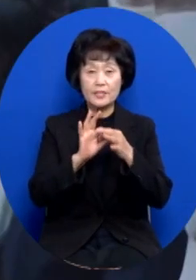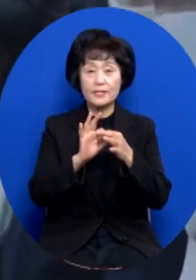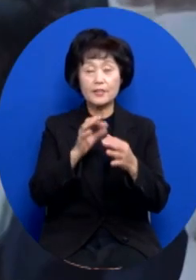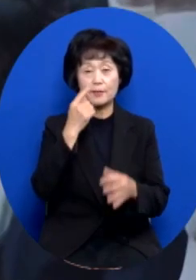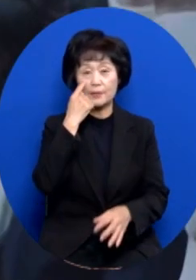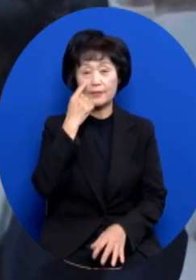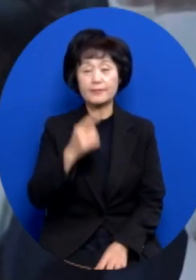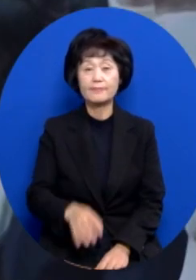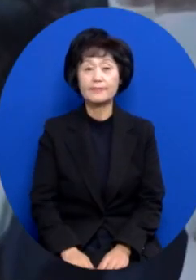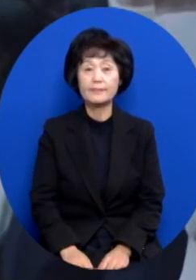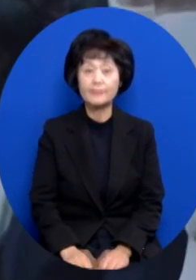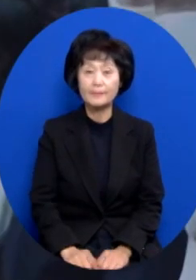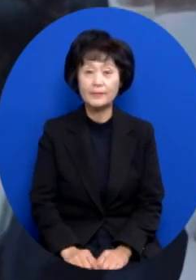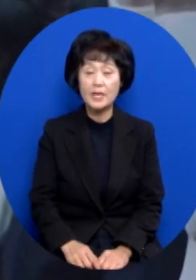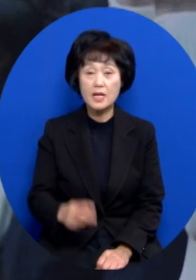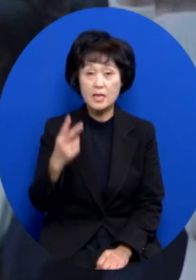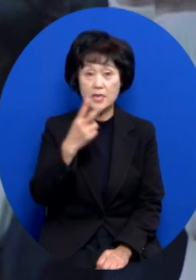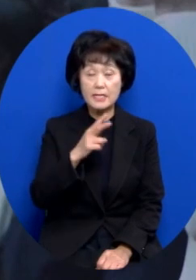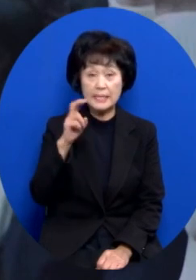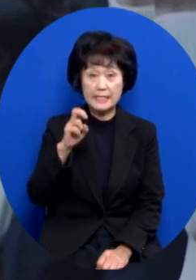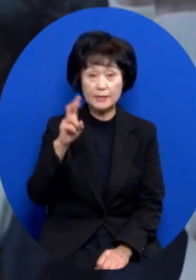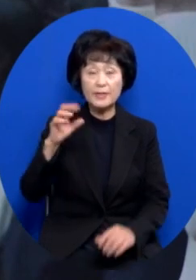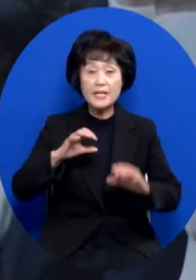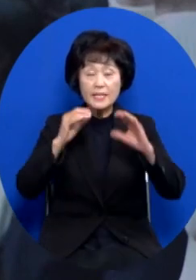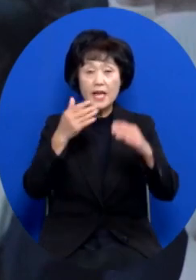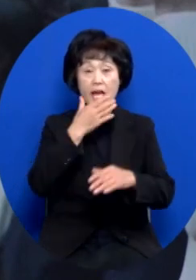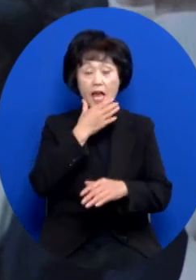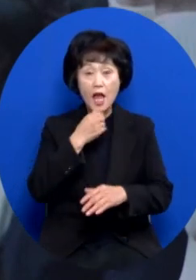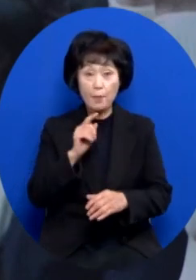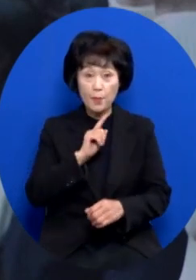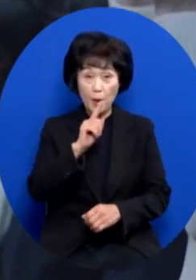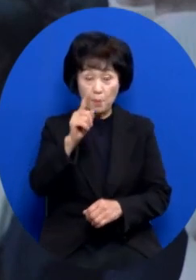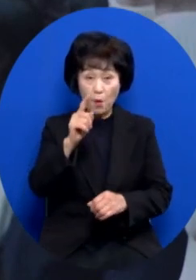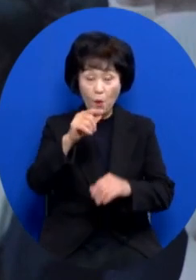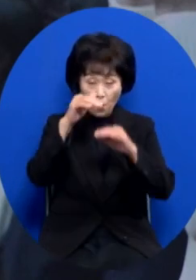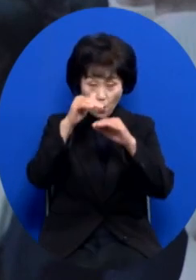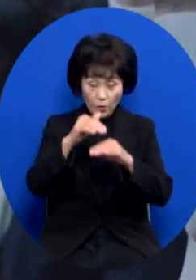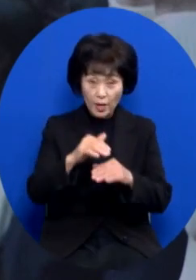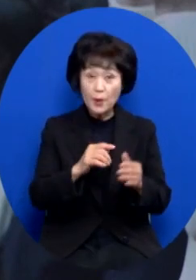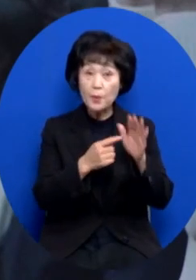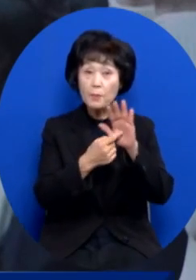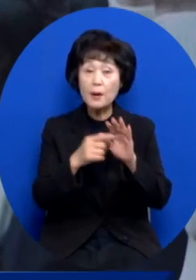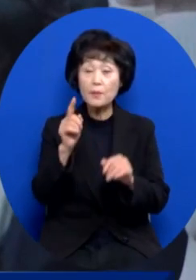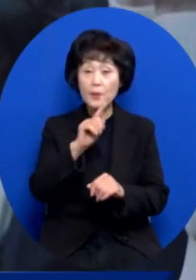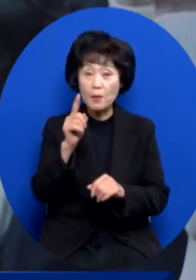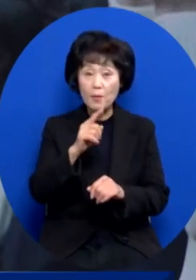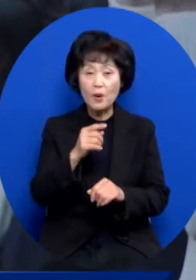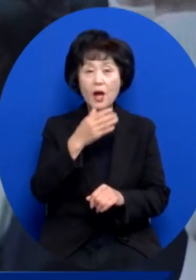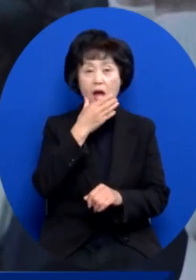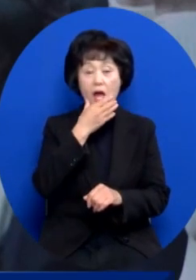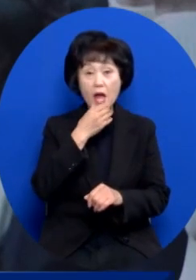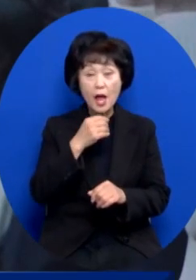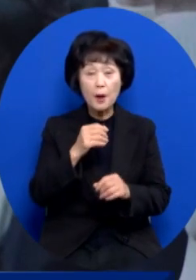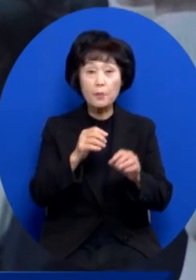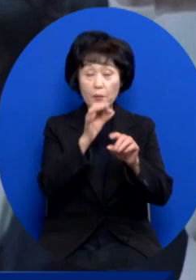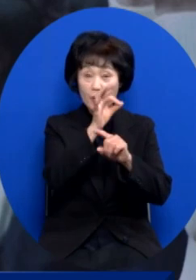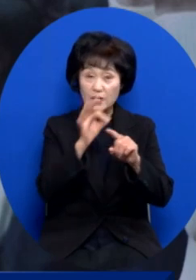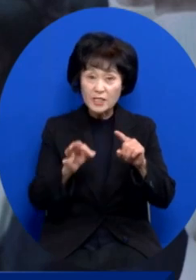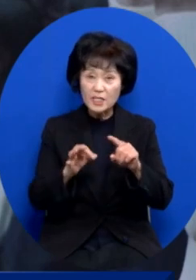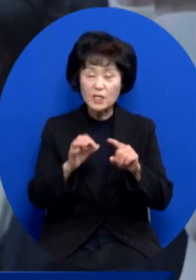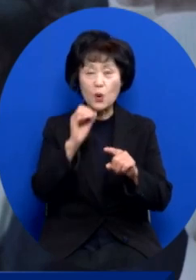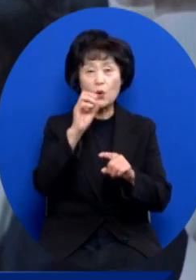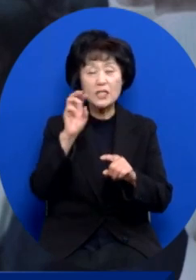대전 스튜디오입니다. 2022 세계 행복 보고서에 따르면 한국의 행복 지수는 OECD 38개 국가